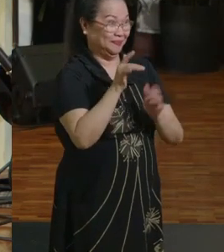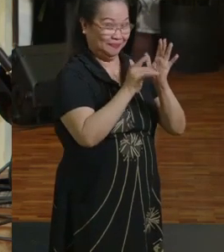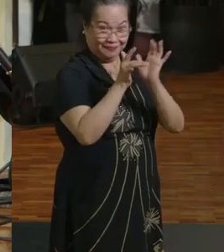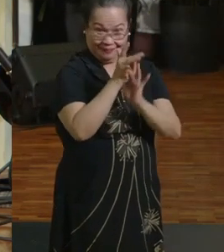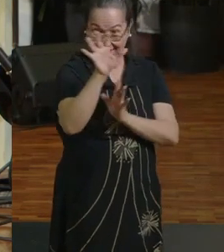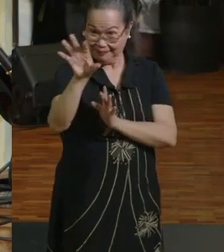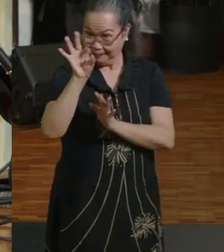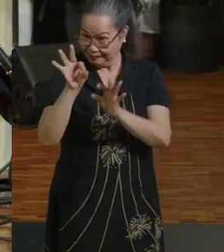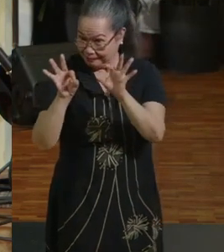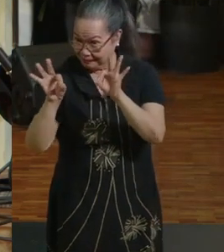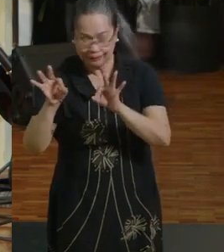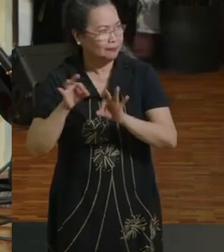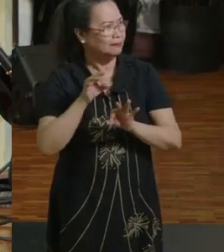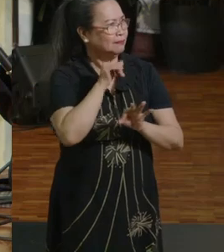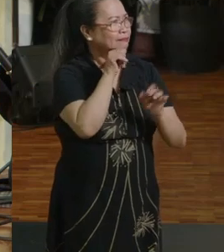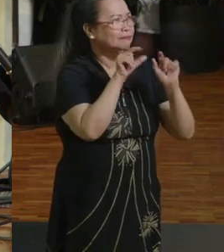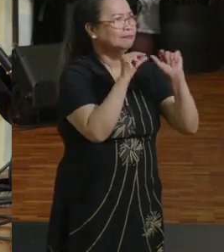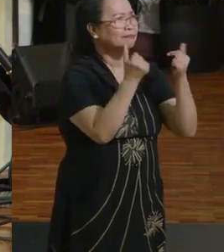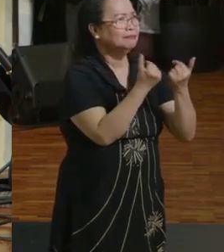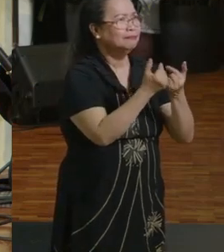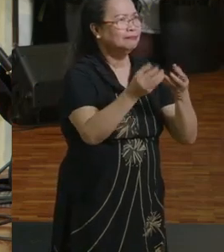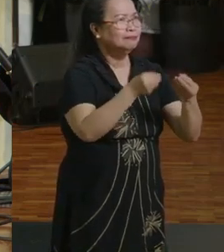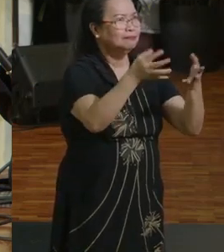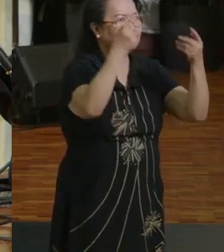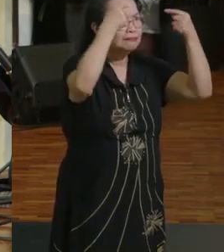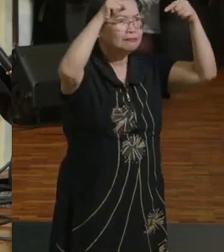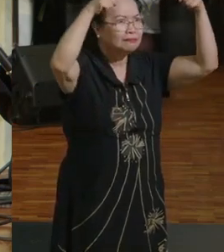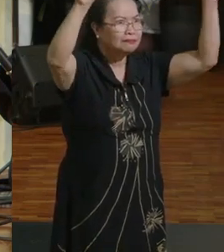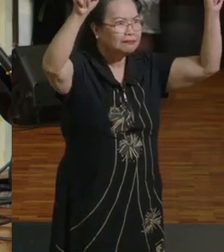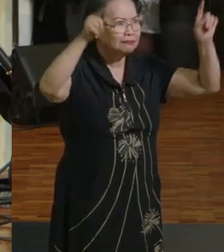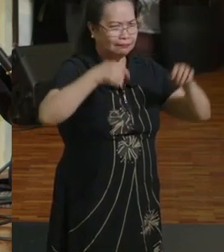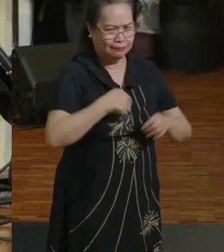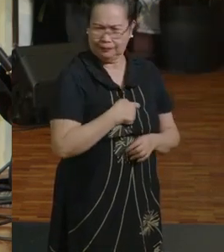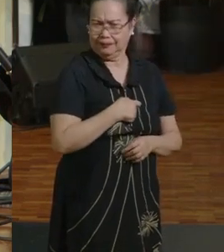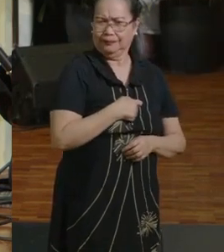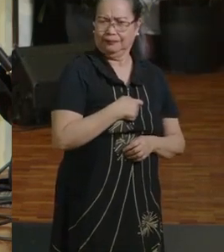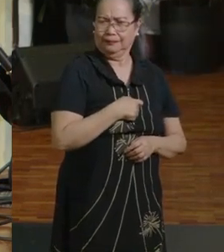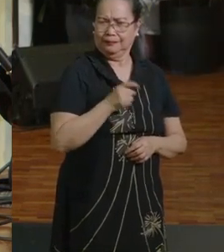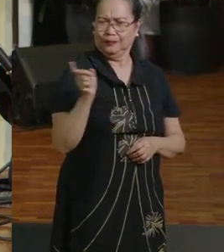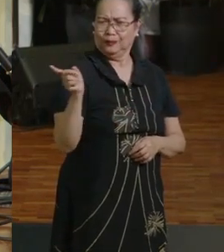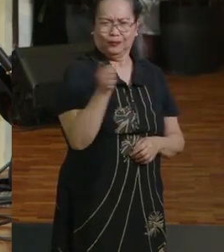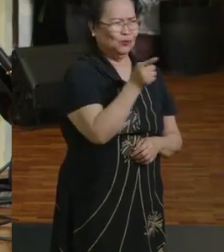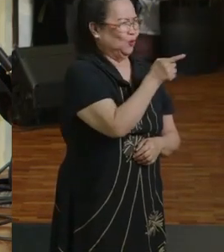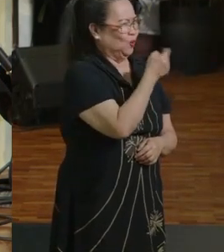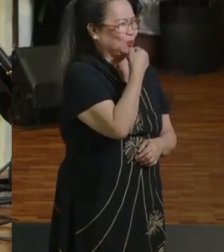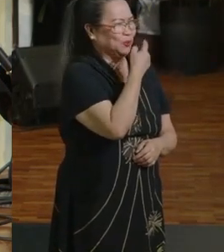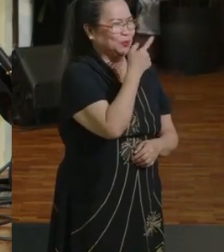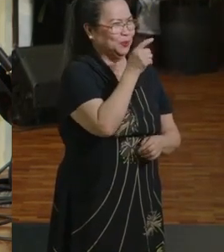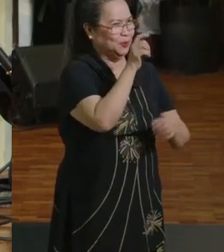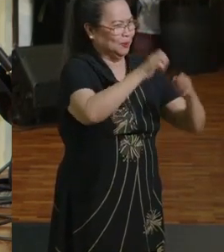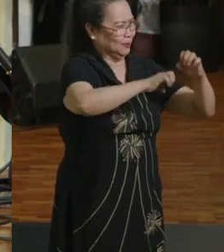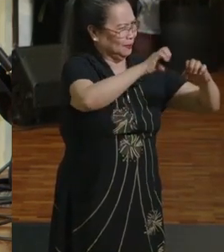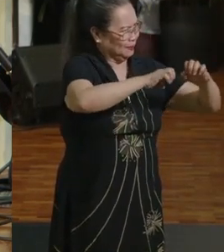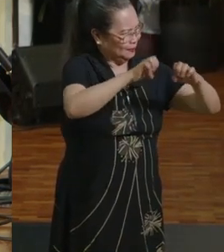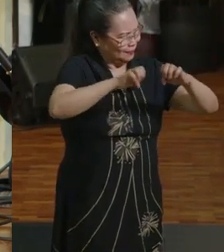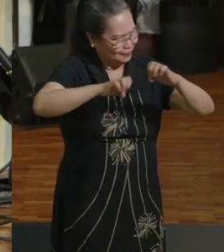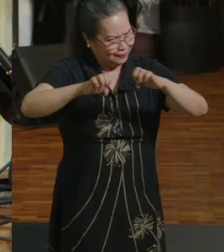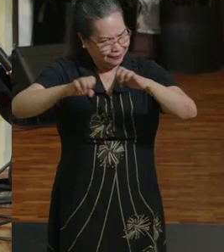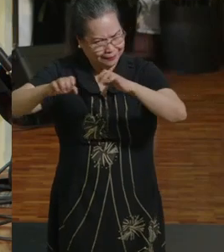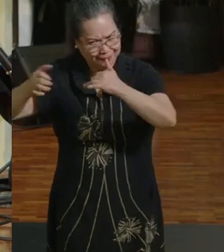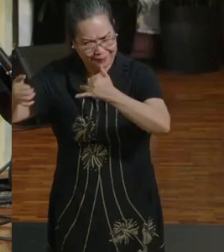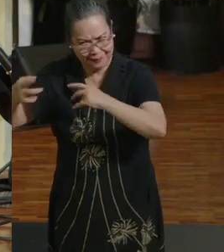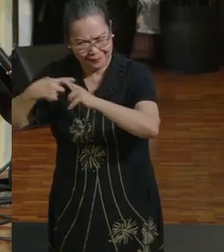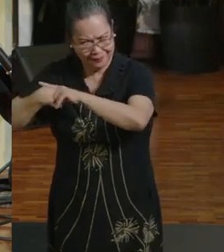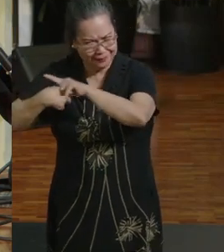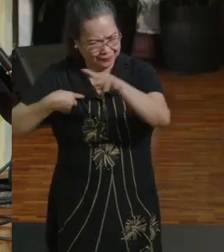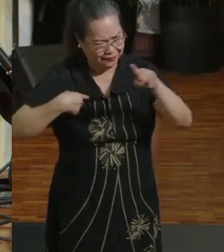Hindi ito yung grupo ng tao na magbibigay ng success. Kung sila ay i-assess ngayon sa ating mga